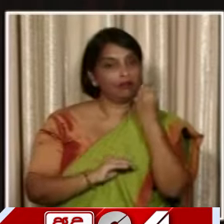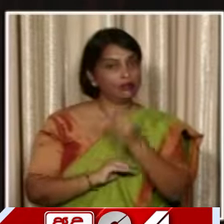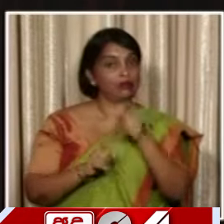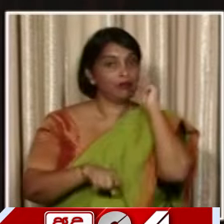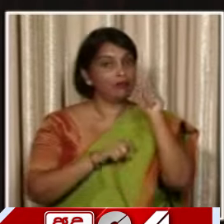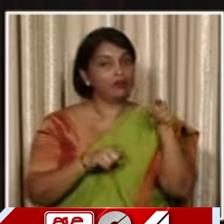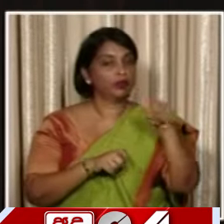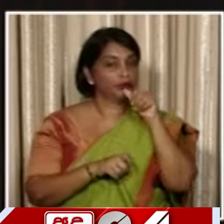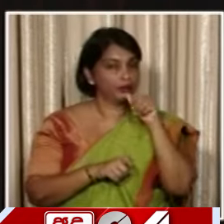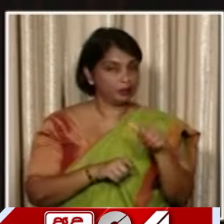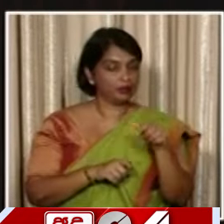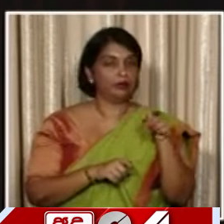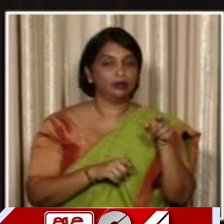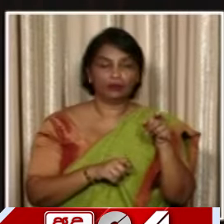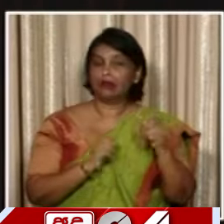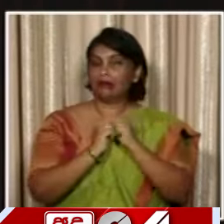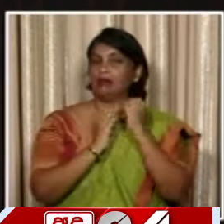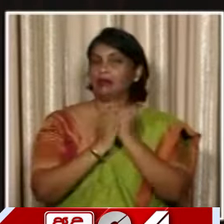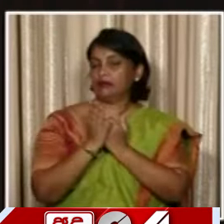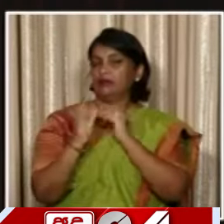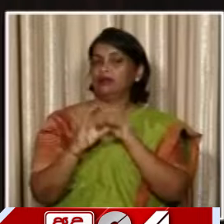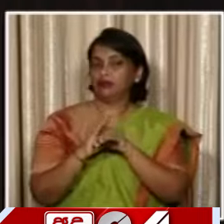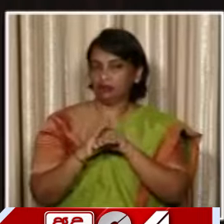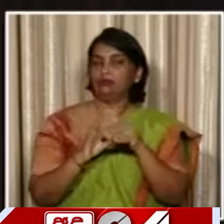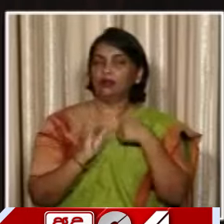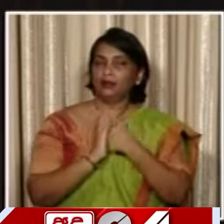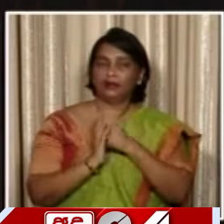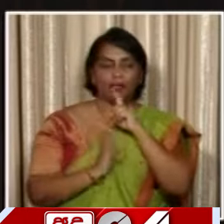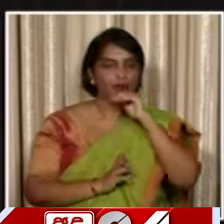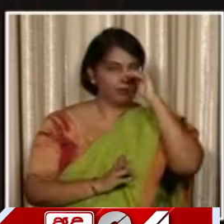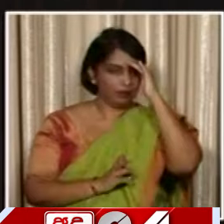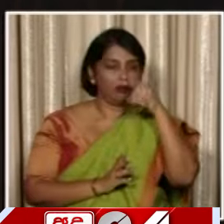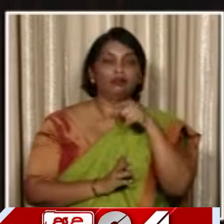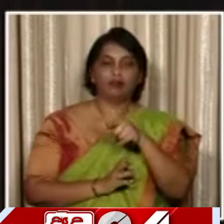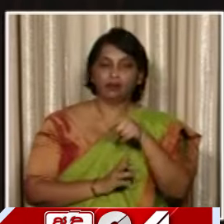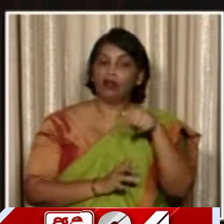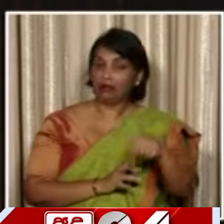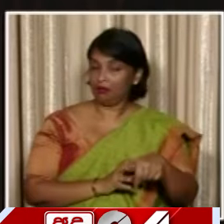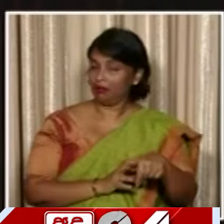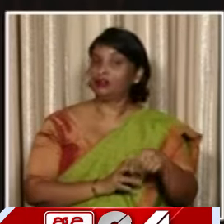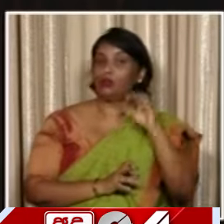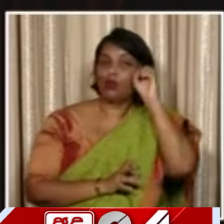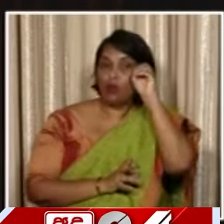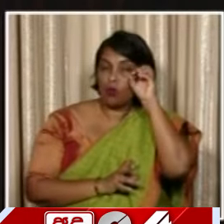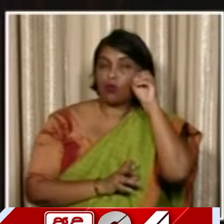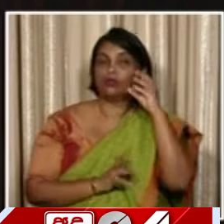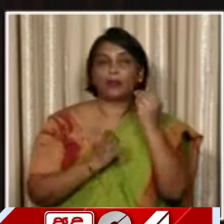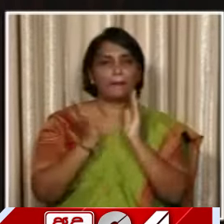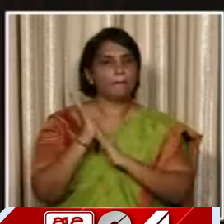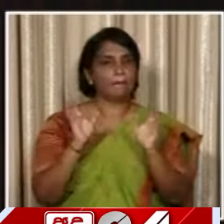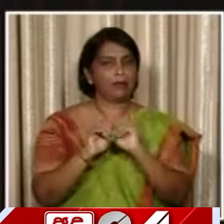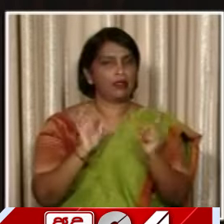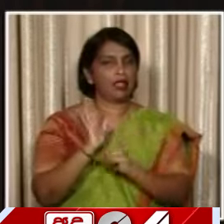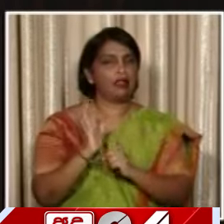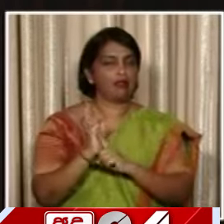පිරිස පැහැදිලිවම වැඩපිළිවෙලක හිටියා කියන එක ගරු කතානායකතුමනි අද උදෑසන සියලුම මාධ්‍යවල